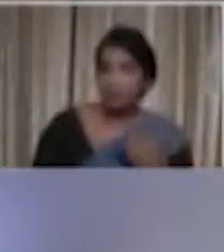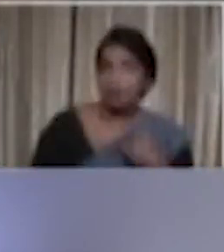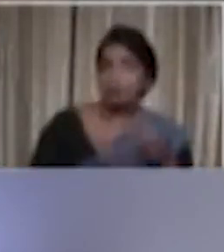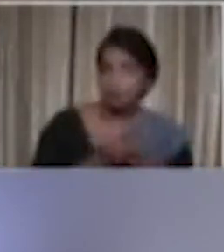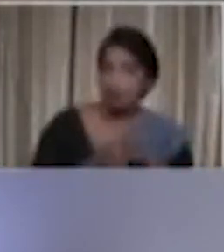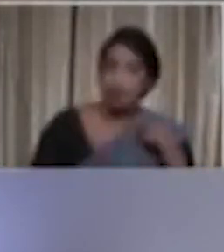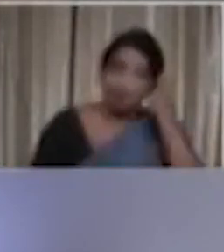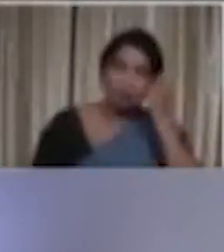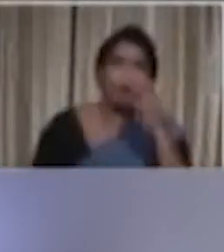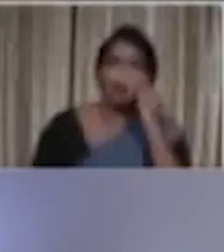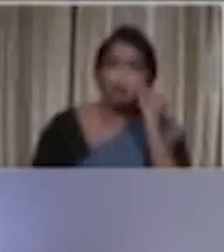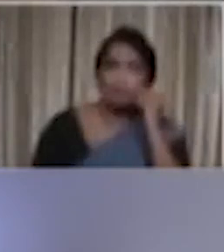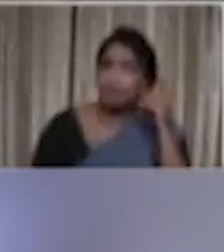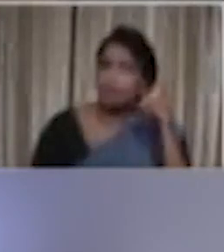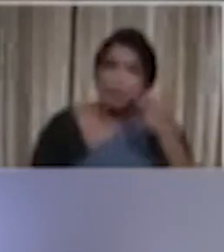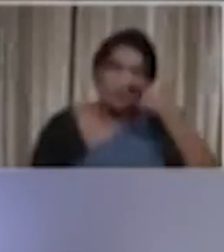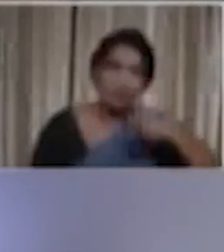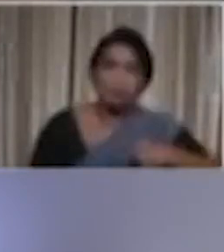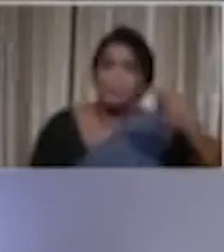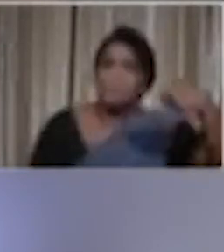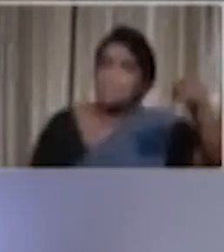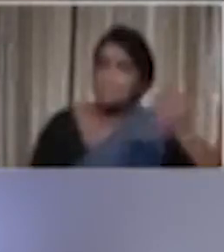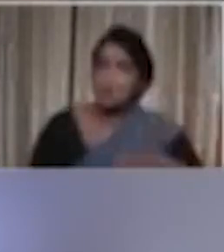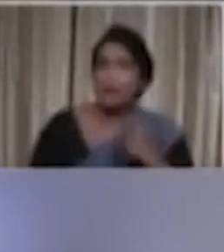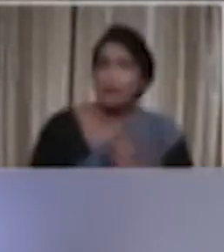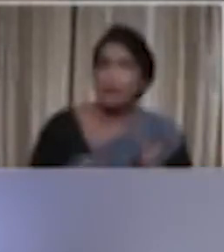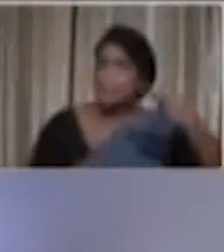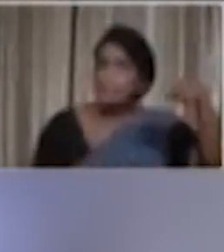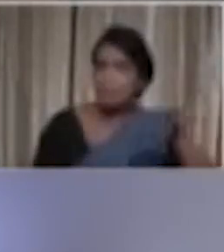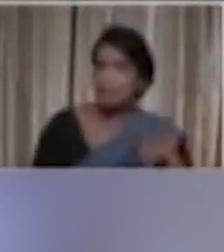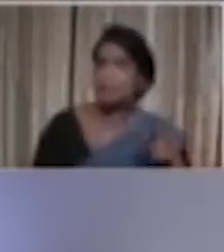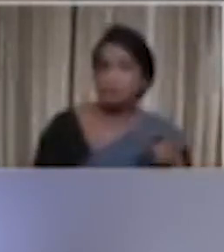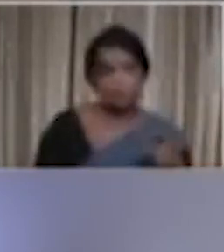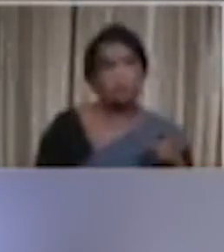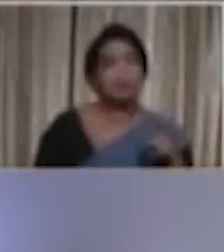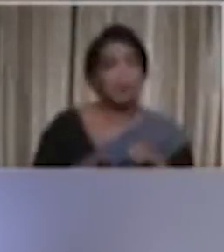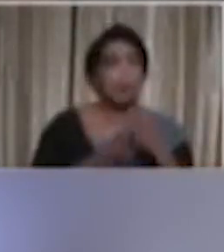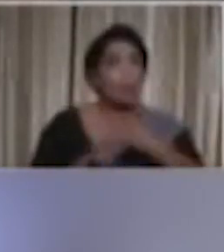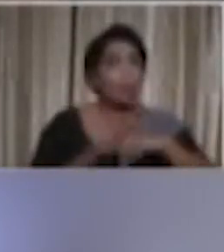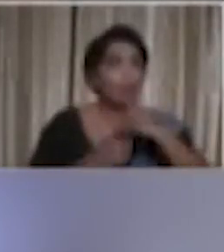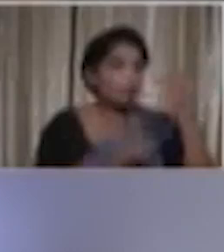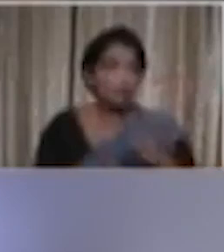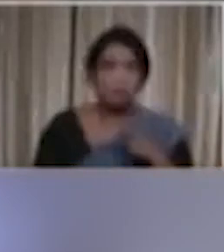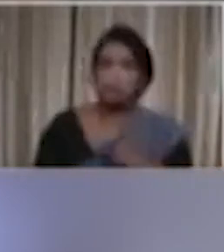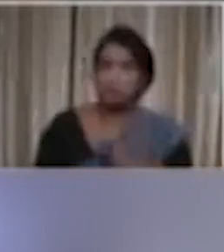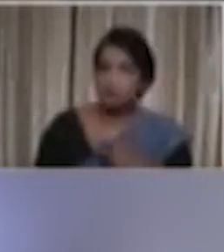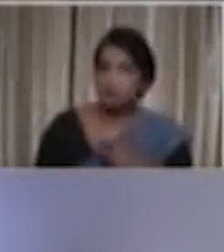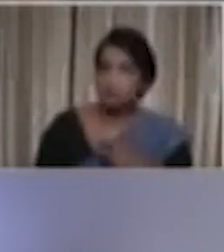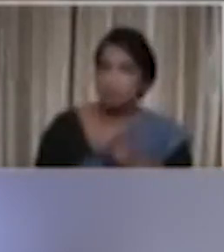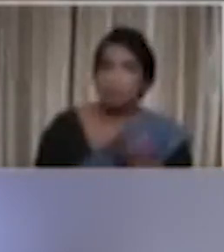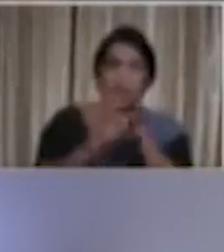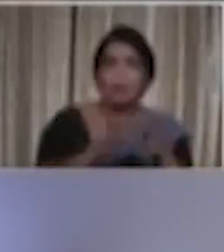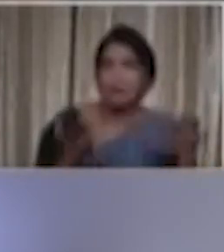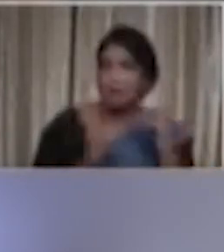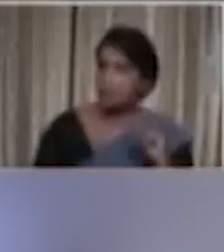පාර්ශවයෙන් යෝජනා කළා ඇයි රුසියාවෙන් ඉන්ධන මිලදී ගැනීම සඳහා ගෑස් මිලදී ගැනීම සඳහා ඒ වගේම පොහොර ලබා ගැනීම සඳහා ඉදිරිපත්